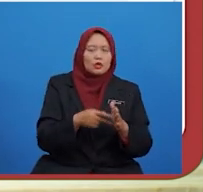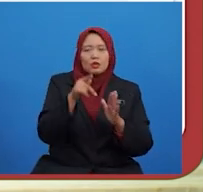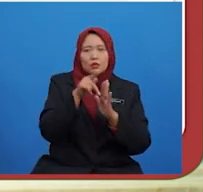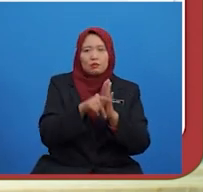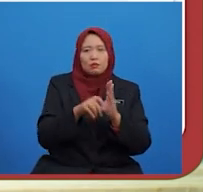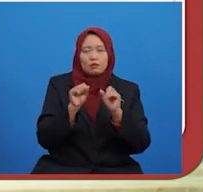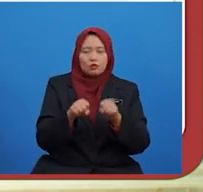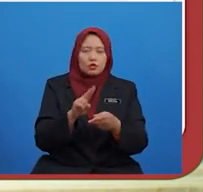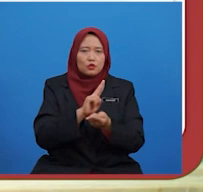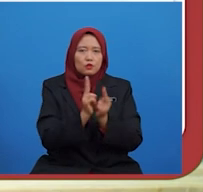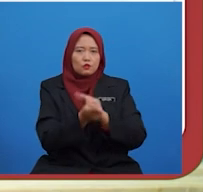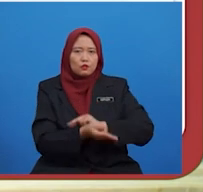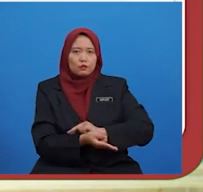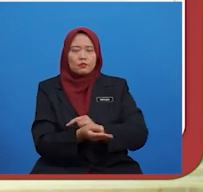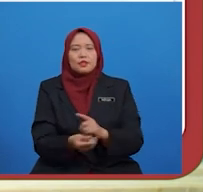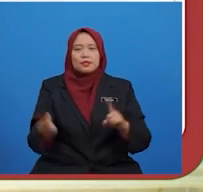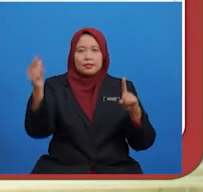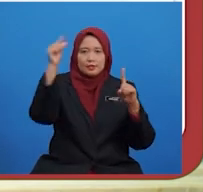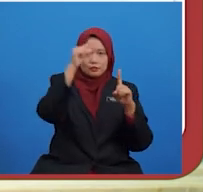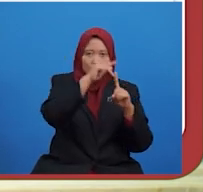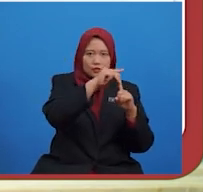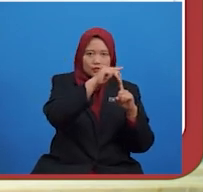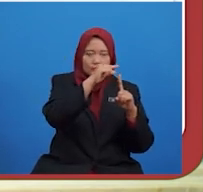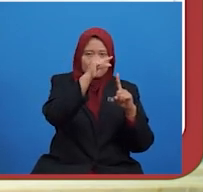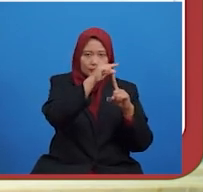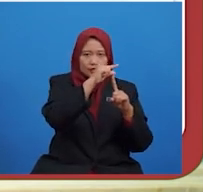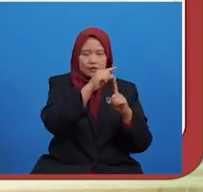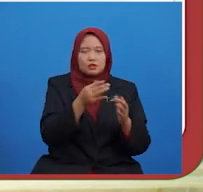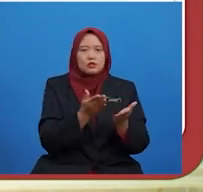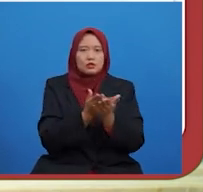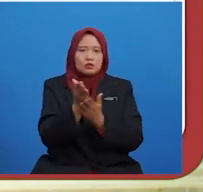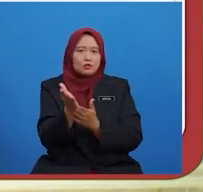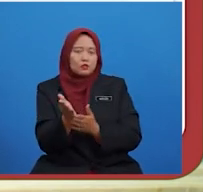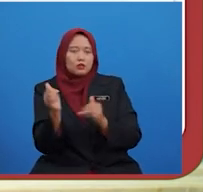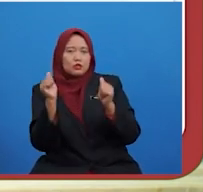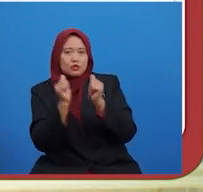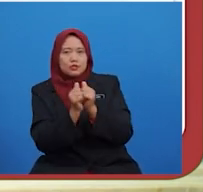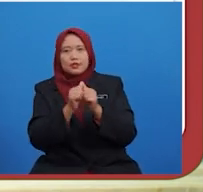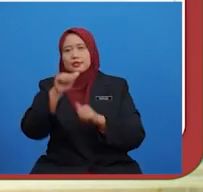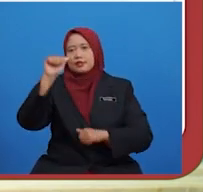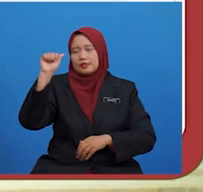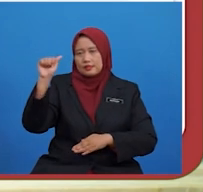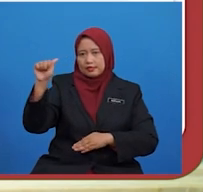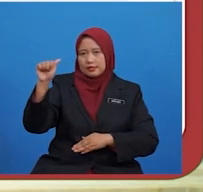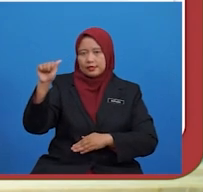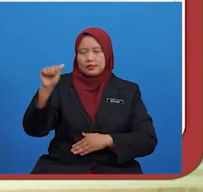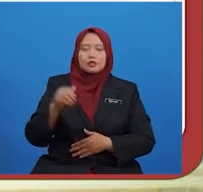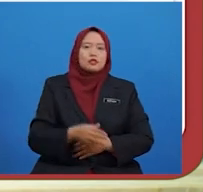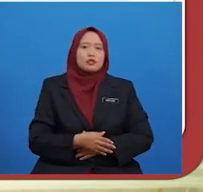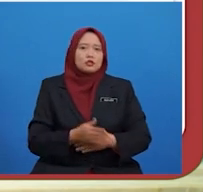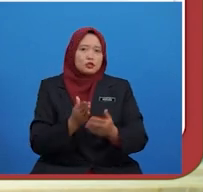ubah grade telah diisytiharkan dan terus diumpukan dengan abjad A secara